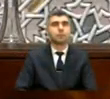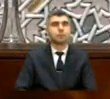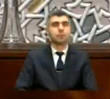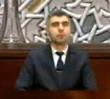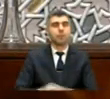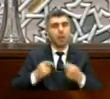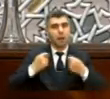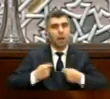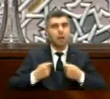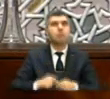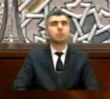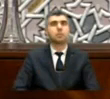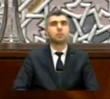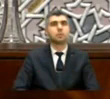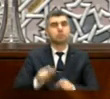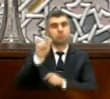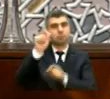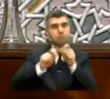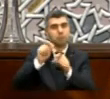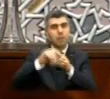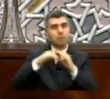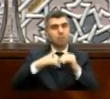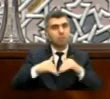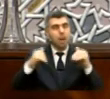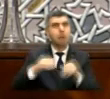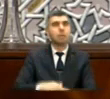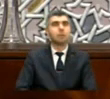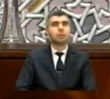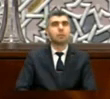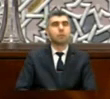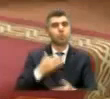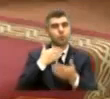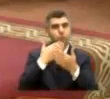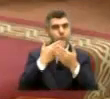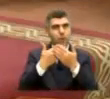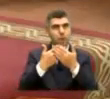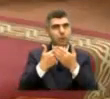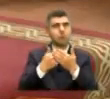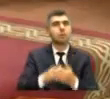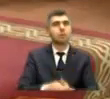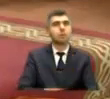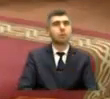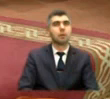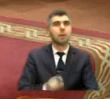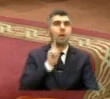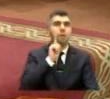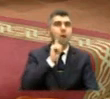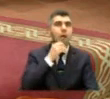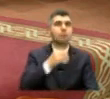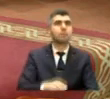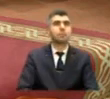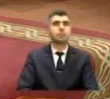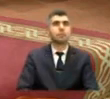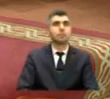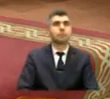سيد الرئيس المحترم، سيدات والسادة النواب المحترمون، شكرا لكم السيدة نائبة المحترمة.